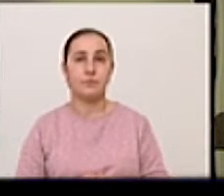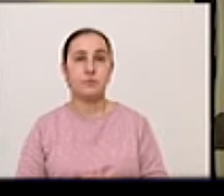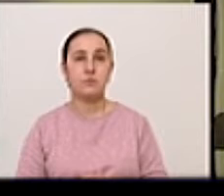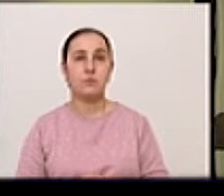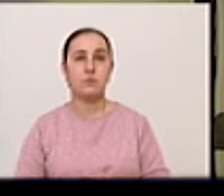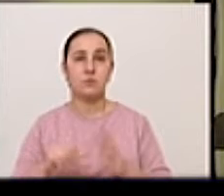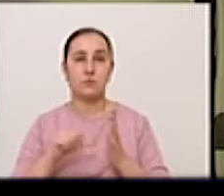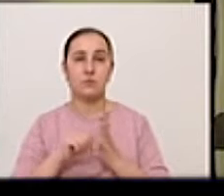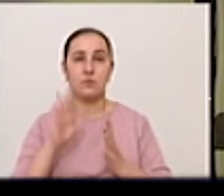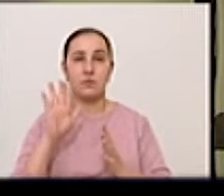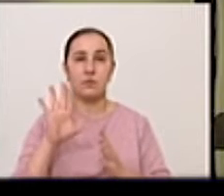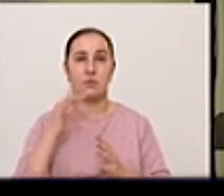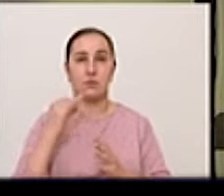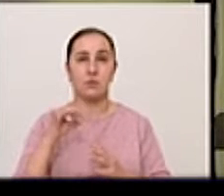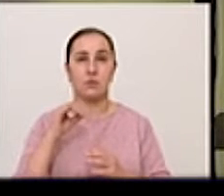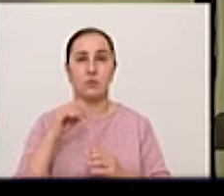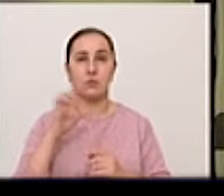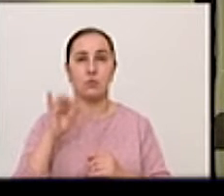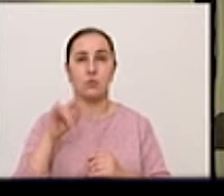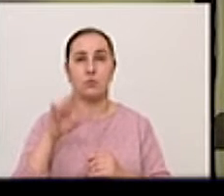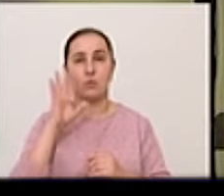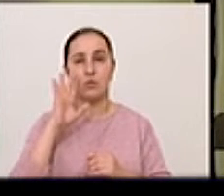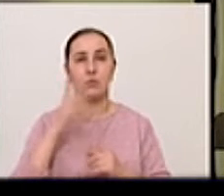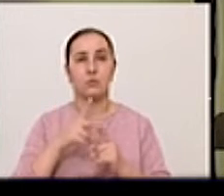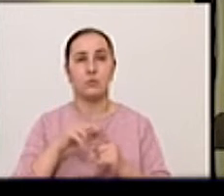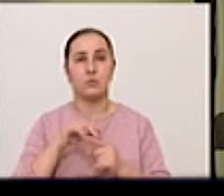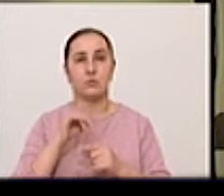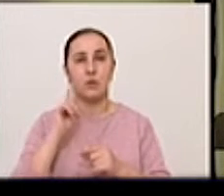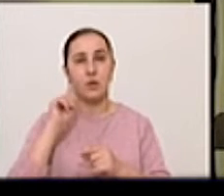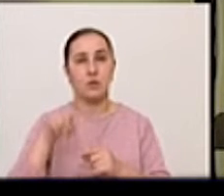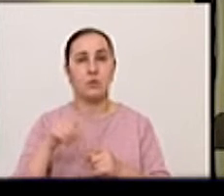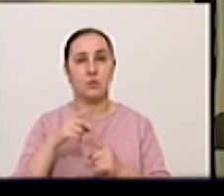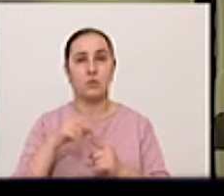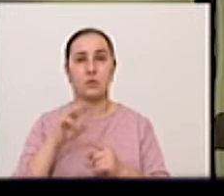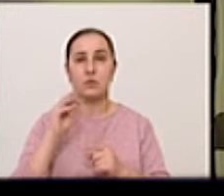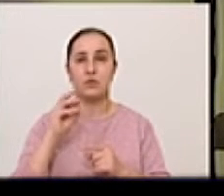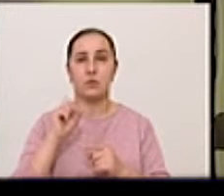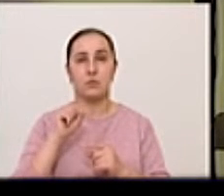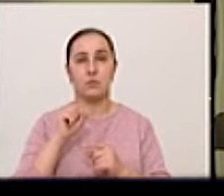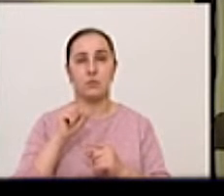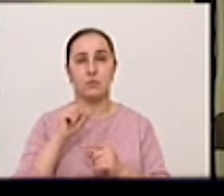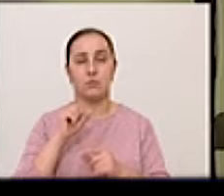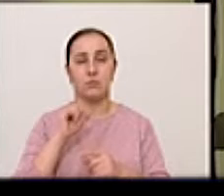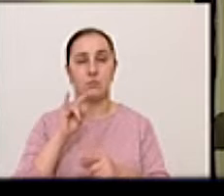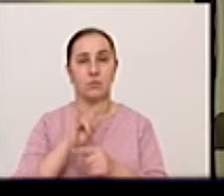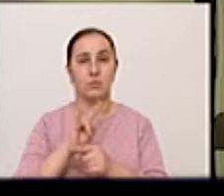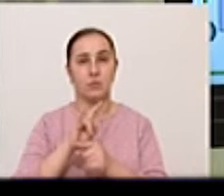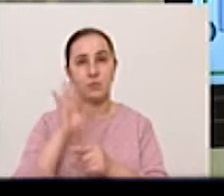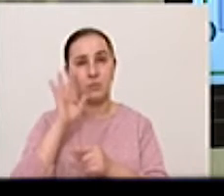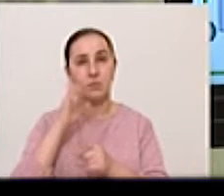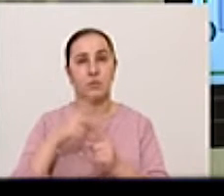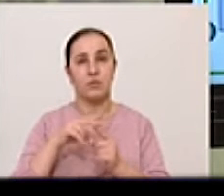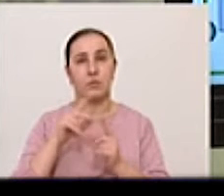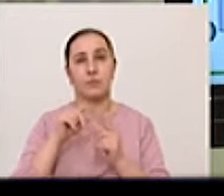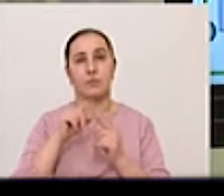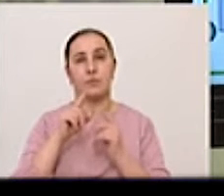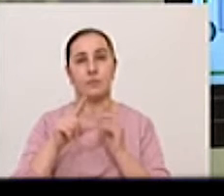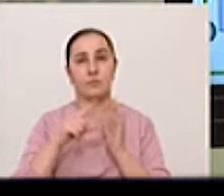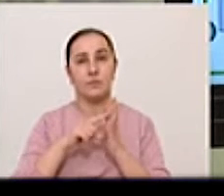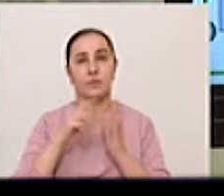6-chi gap: "Vey, bu bola uchiga chiqqan ayyor ja muttaham ekan-ku." 7-chi